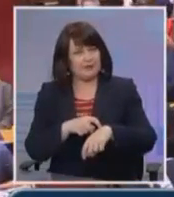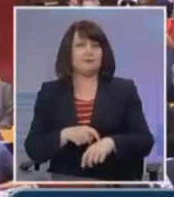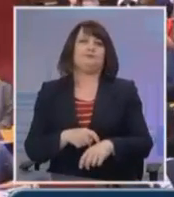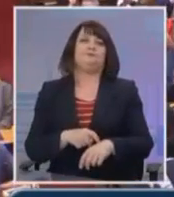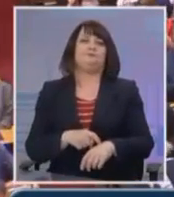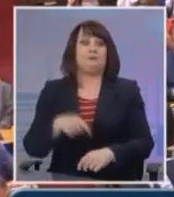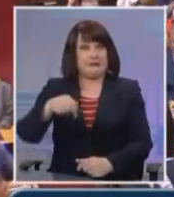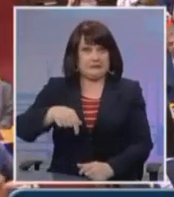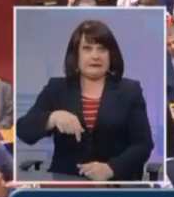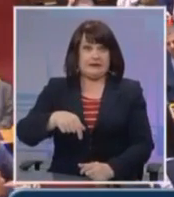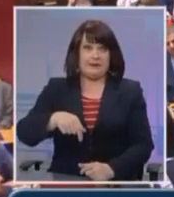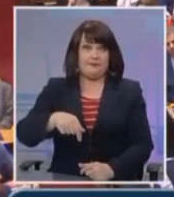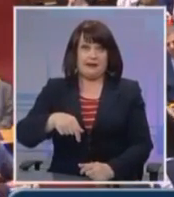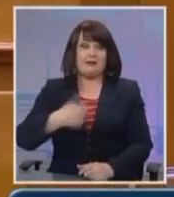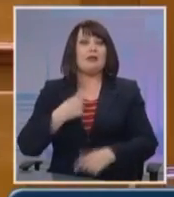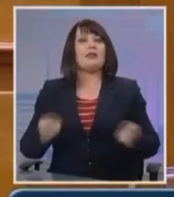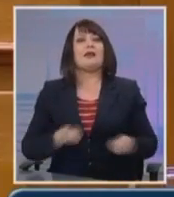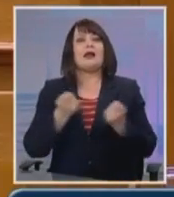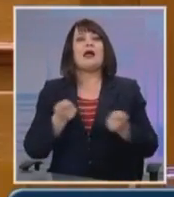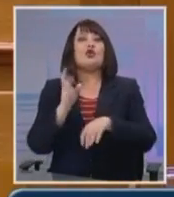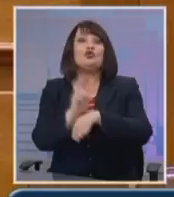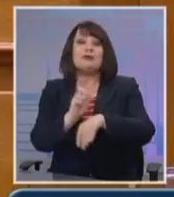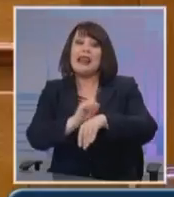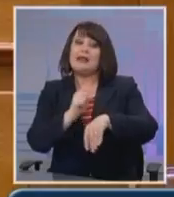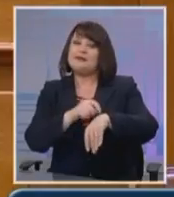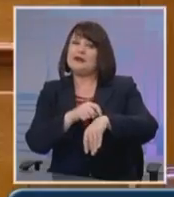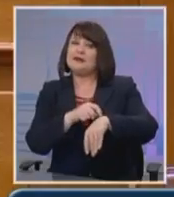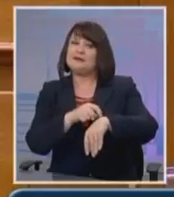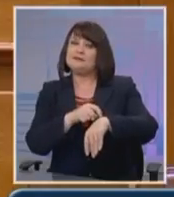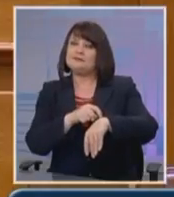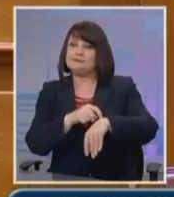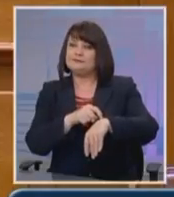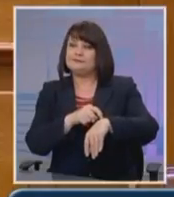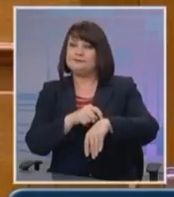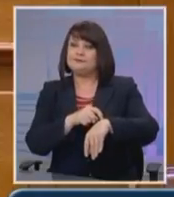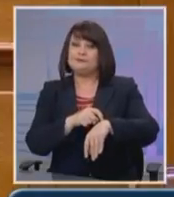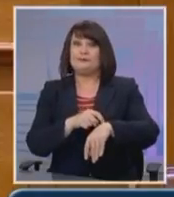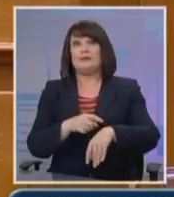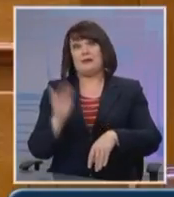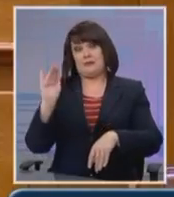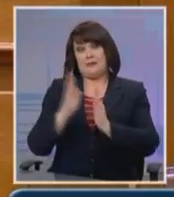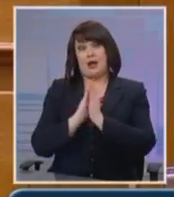Γι' αυτό και σήμερα κύριε Πρόεδρε, θα αξιοποιήσω τον υπόλοιπο χρόνο μου αφού επιβάλλετε την τάξη στην αίθουσα.